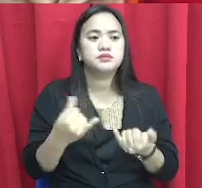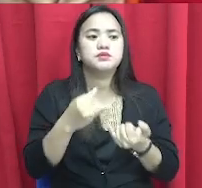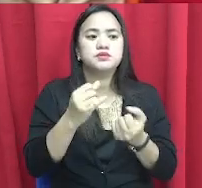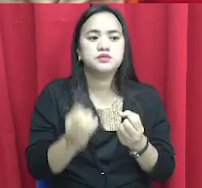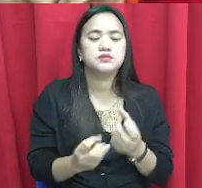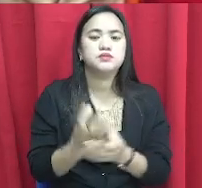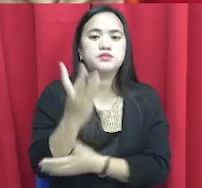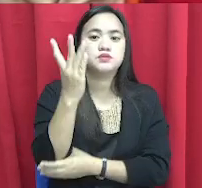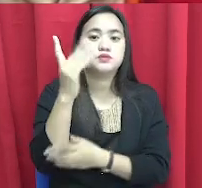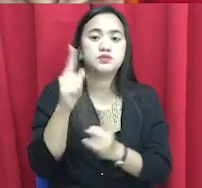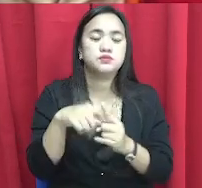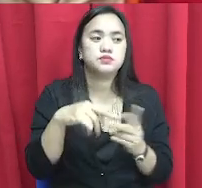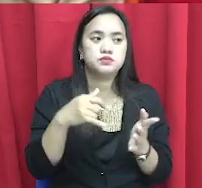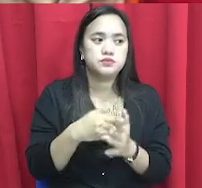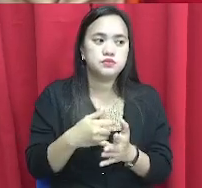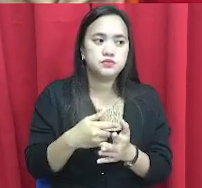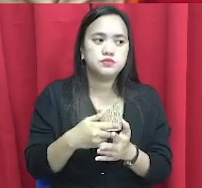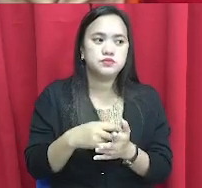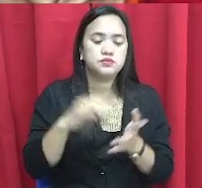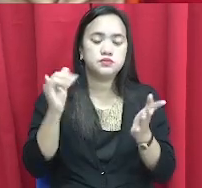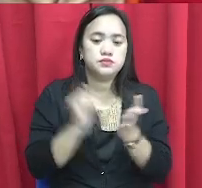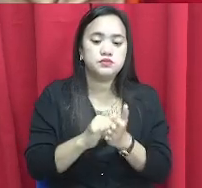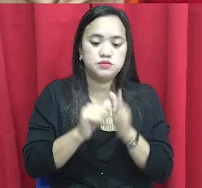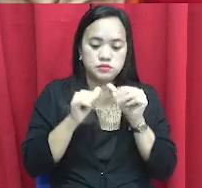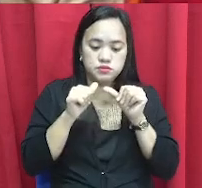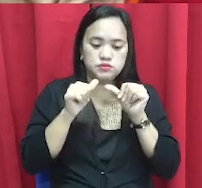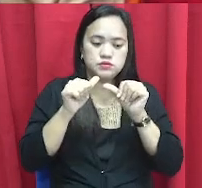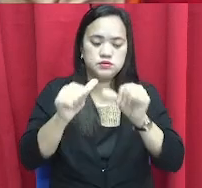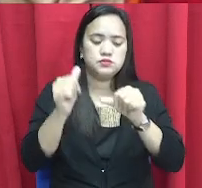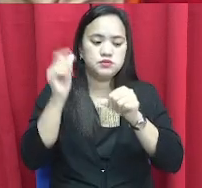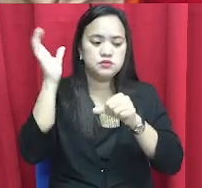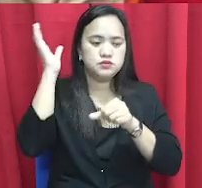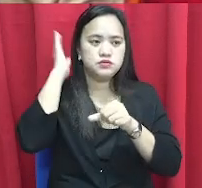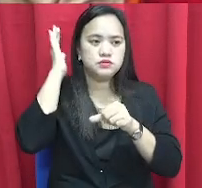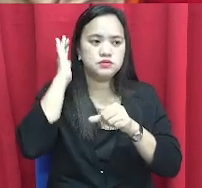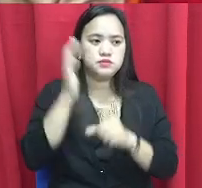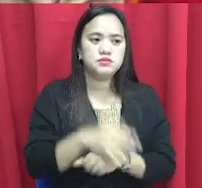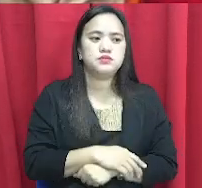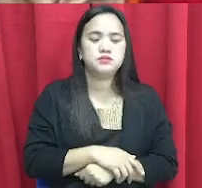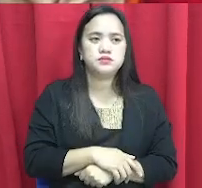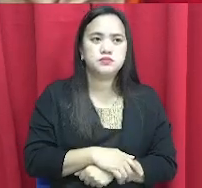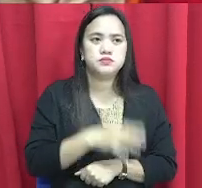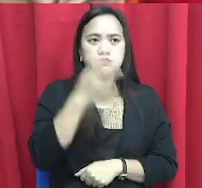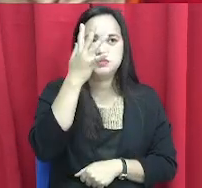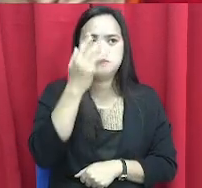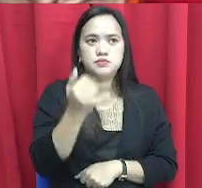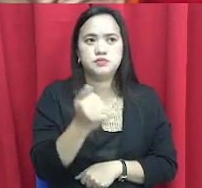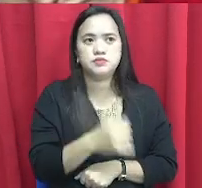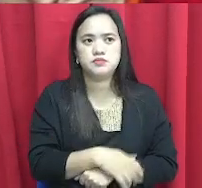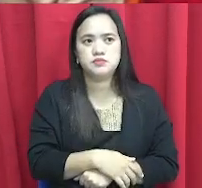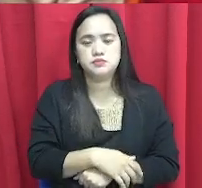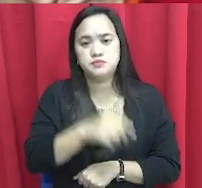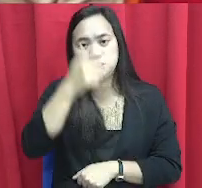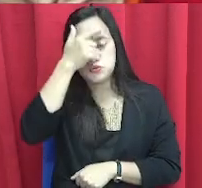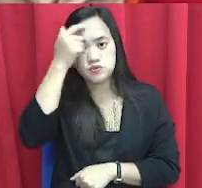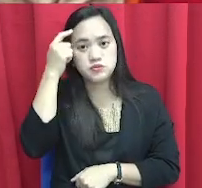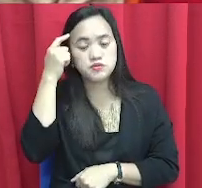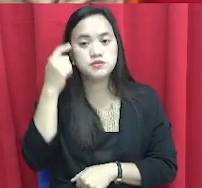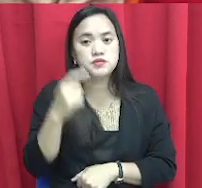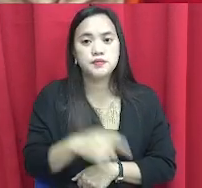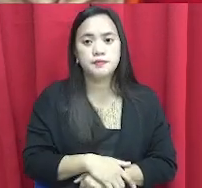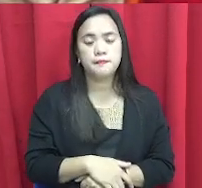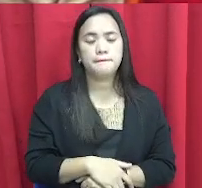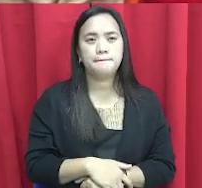pamamagitan ng patuloy po nating pakikinig ng Sarita ng Diyos Bakit anong meron bakit nasabi ng Bible that